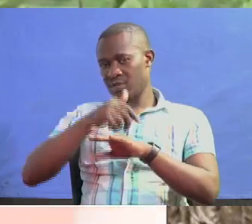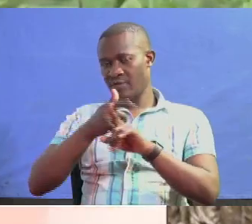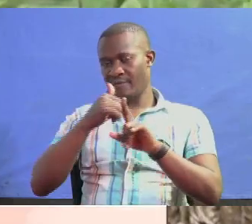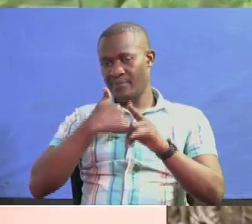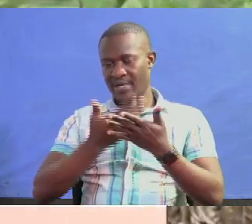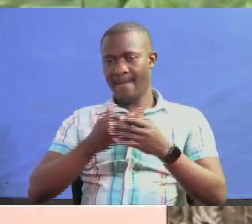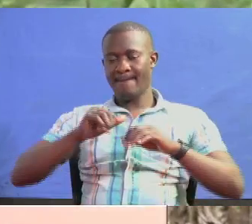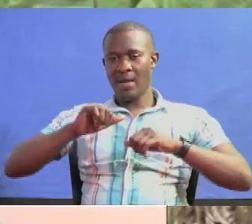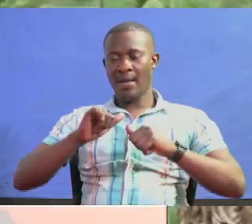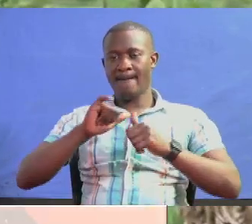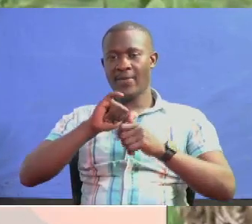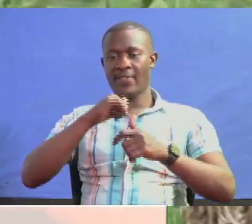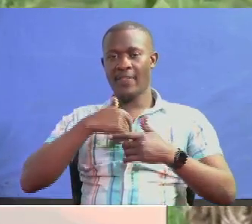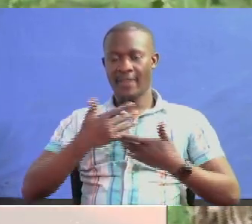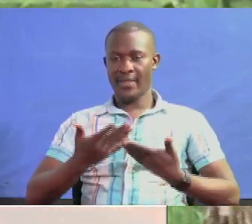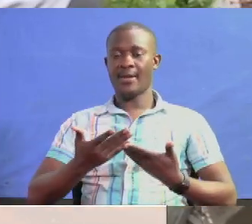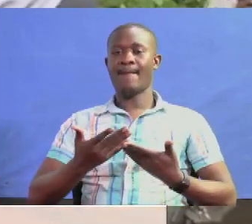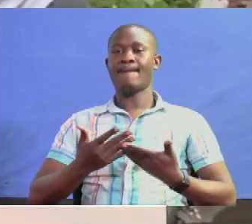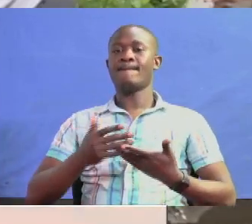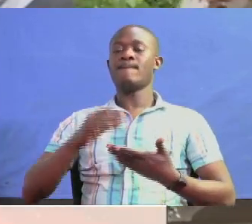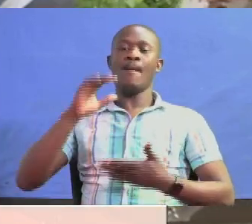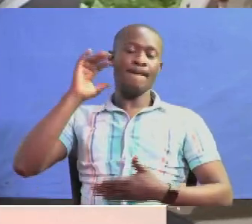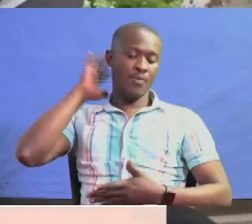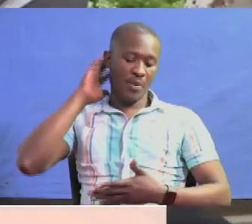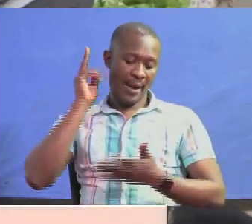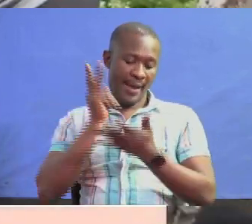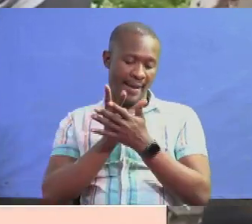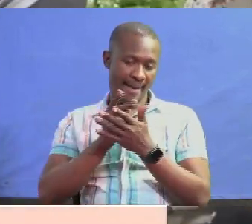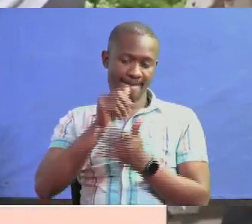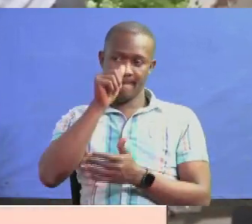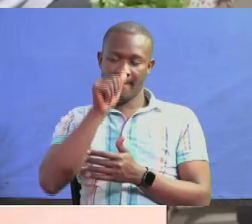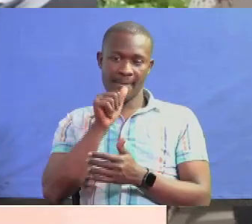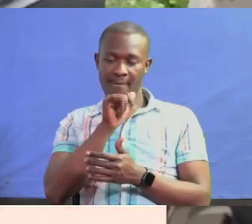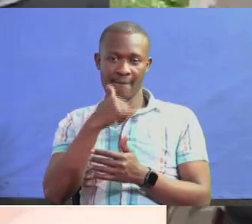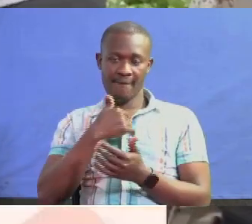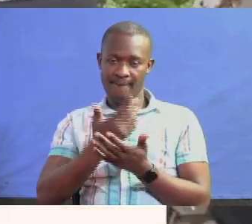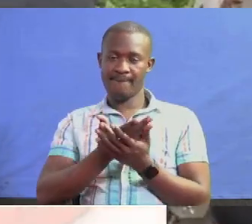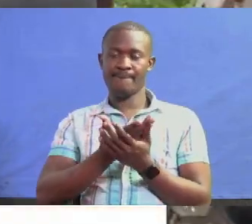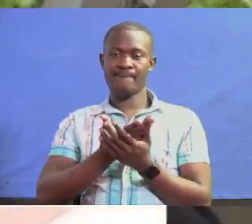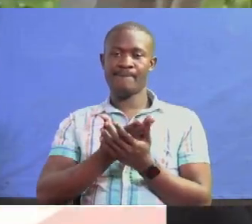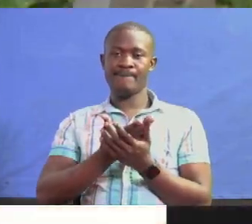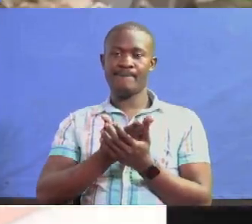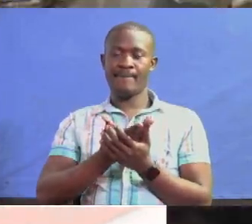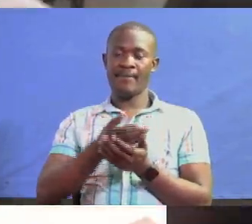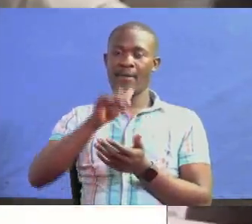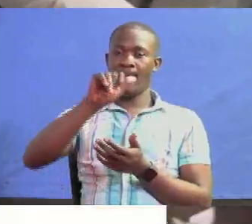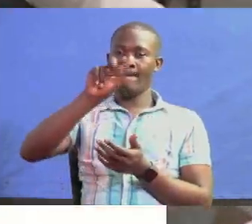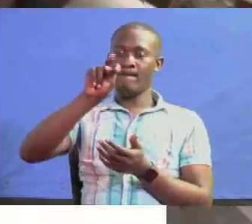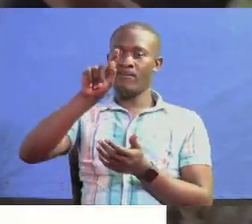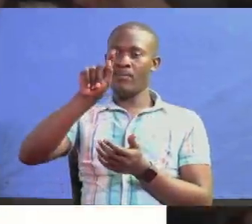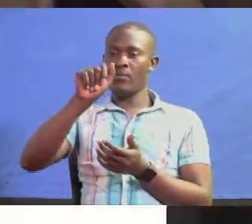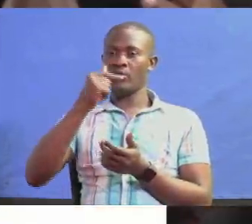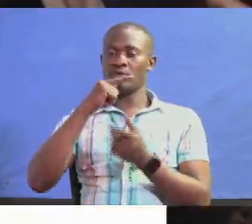happy Murang'a has kept the promise. Kwingineko, Gavana wa Tharaka Nithi Muthomi Njuki alizungumza